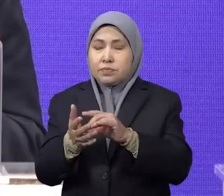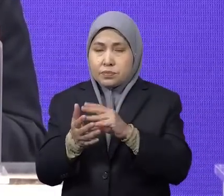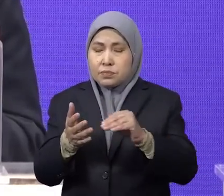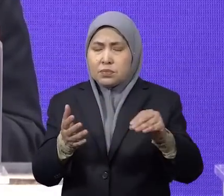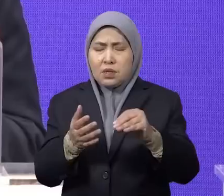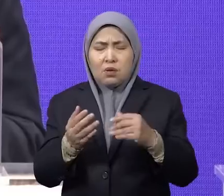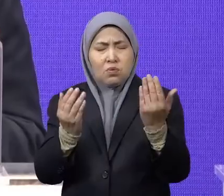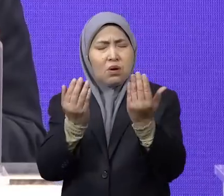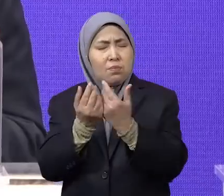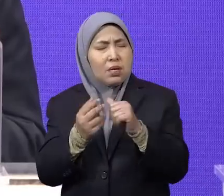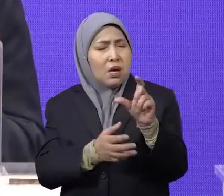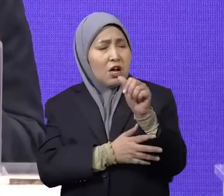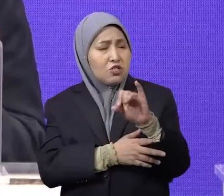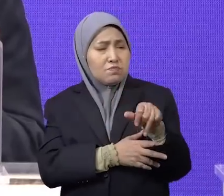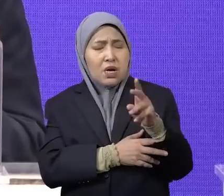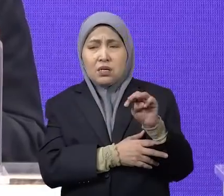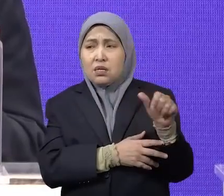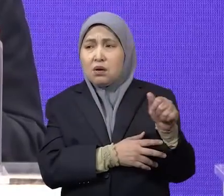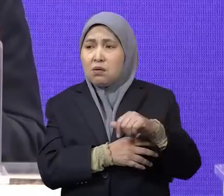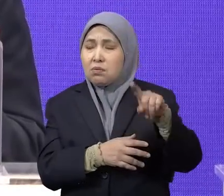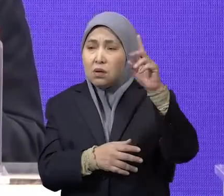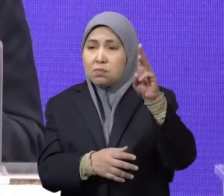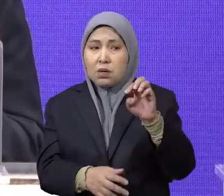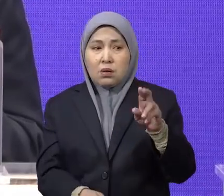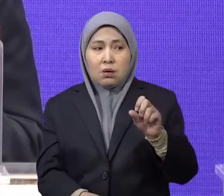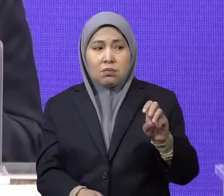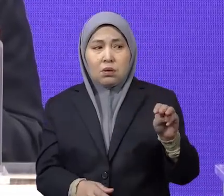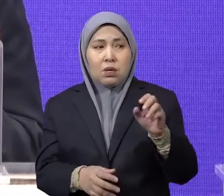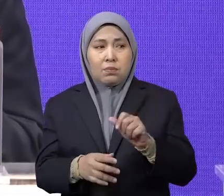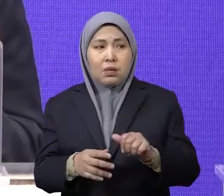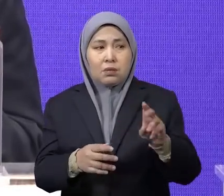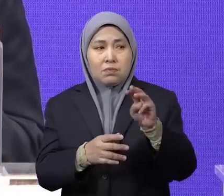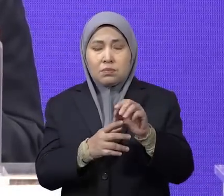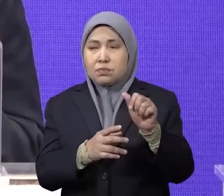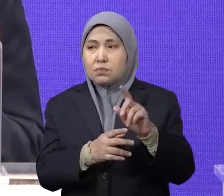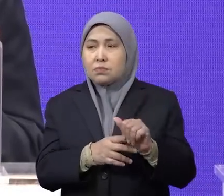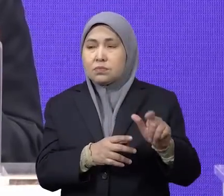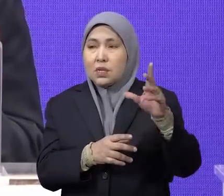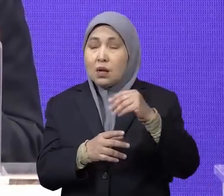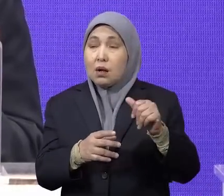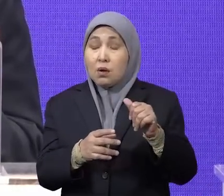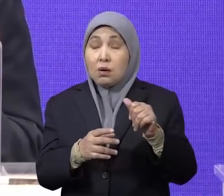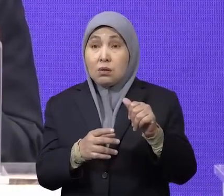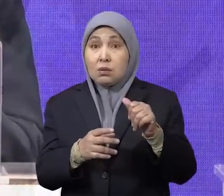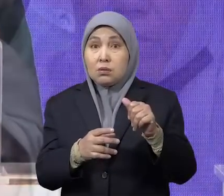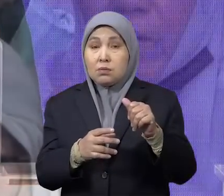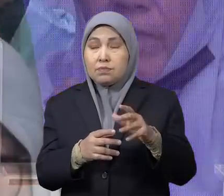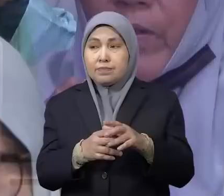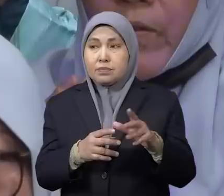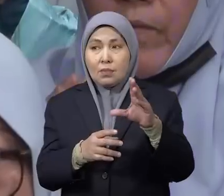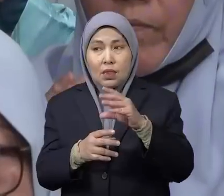آله وأصحابه أجمعين اللهم ربنا اغفر لنا ذنوبنا وكفر عنا سيئاتنا وتوفنا مع